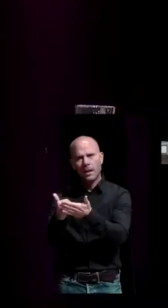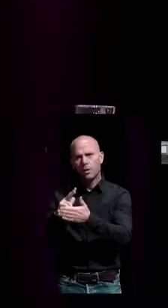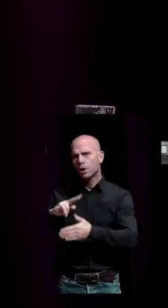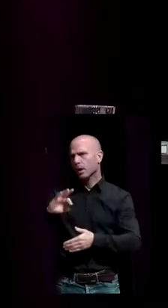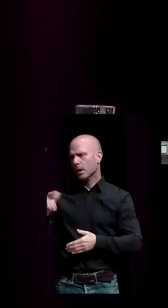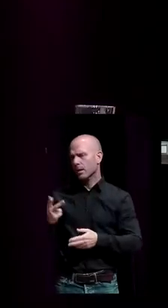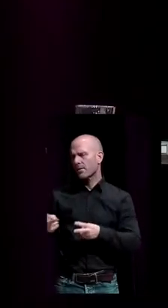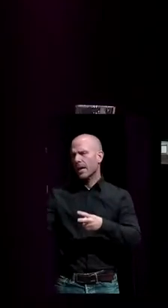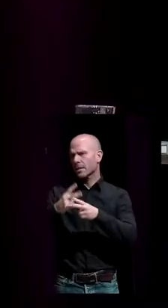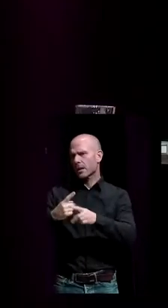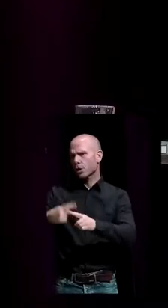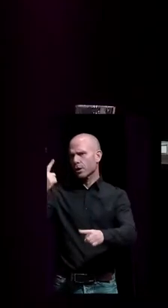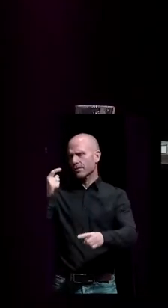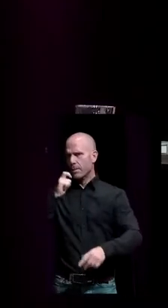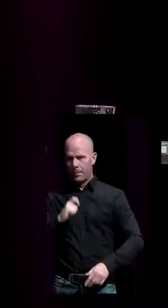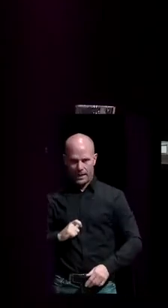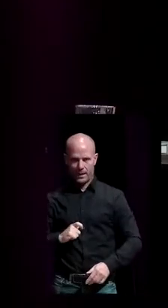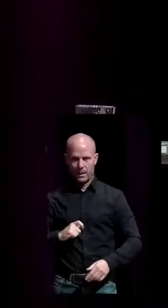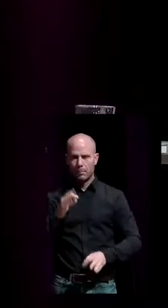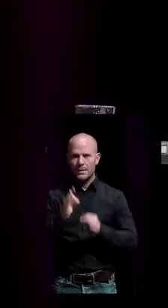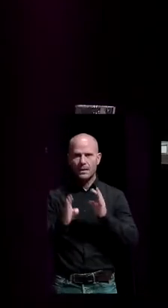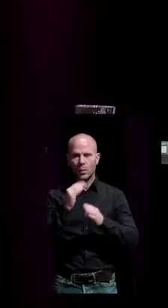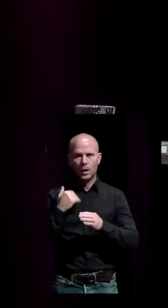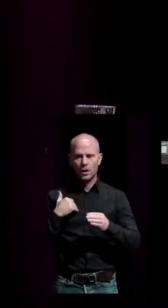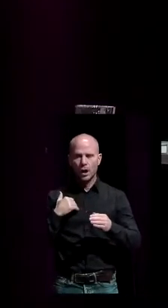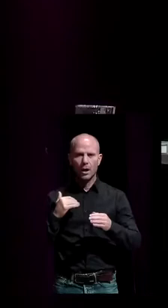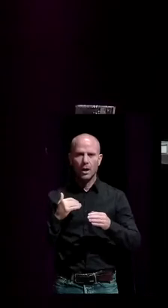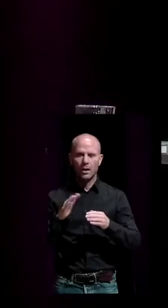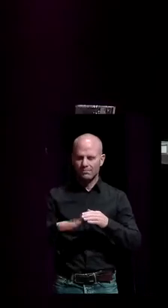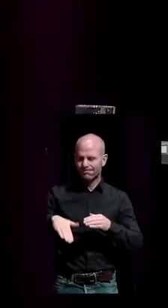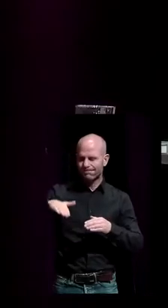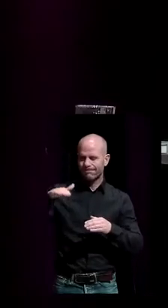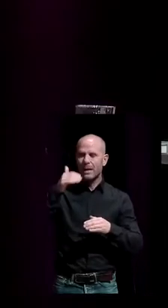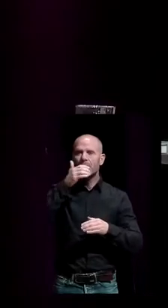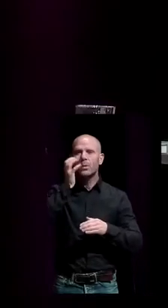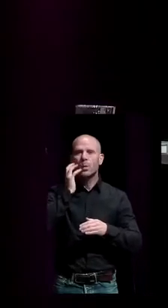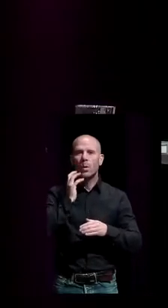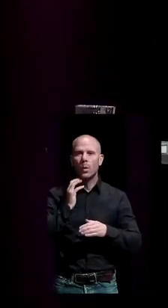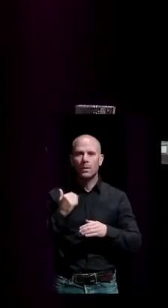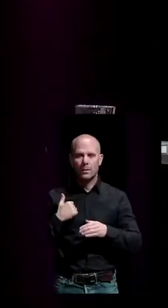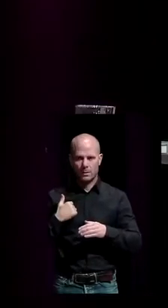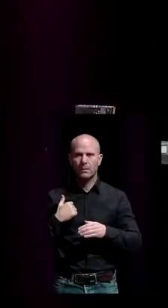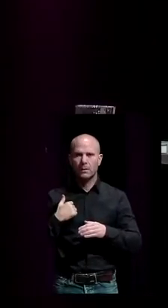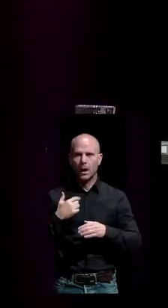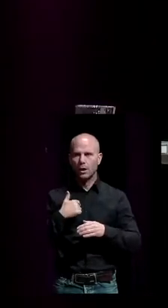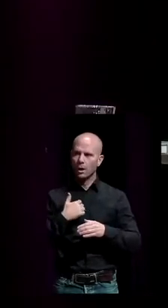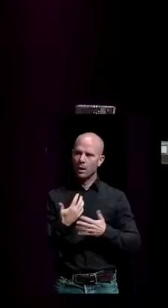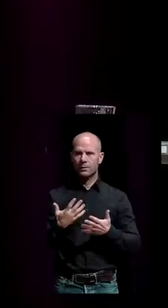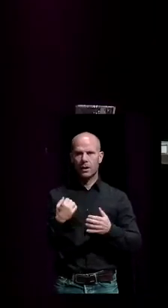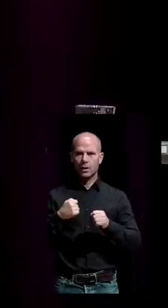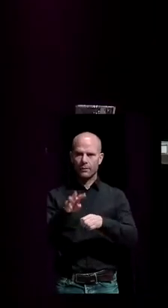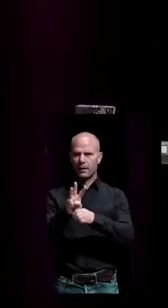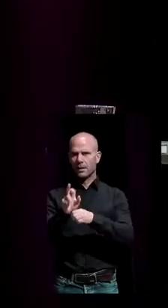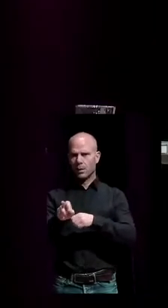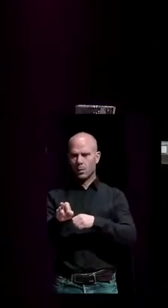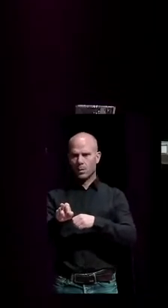blev extra tydligt för mig precis, kan man säga, när jag var på väg in i tonåren. När jag liksom var sådär, jag skulle fylla 13